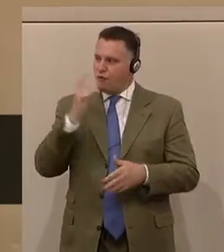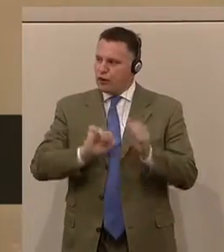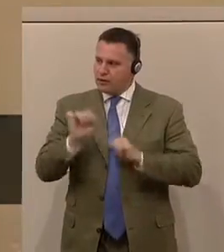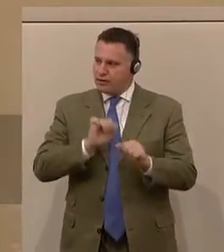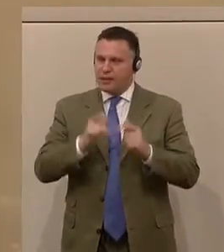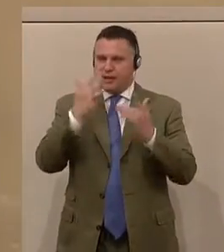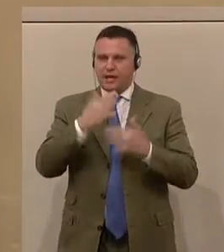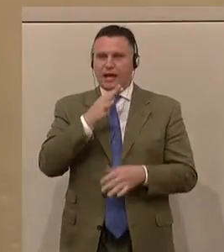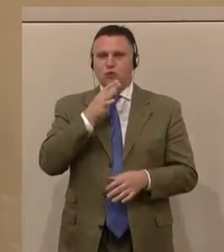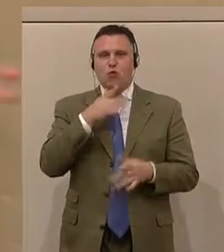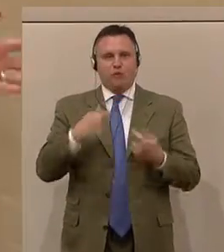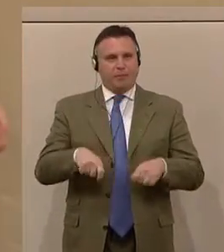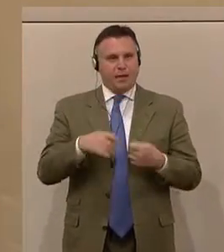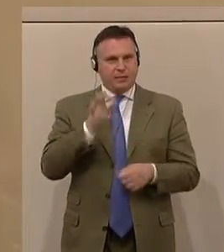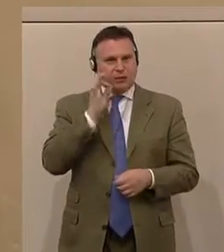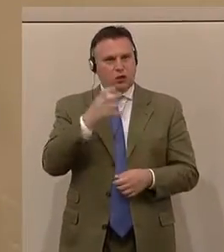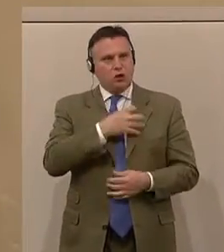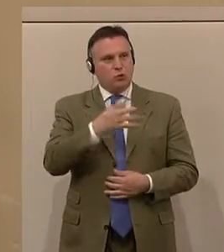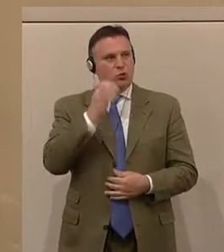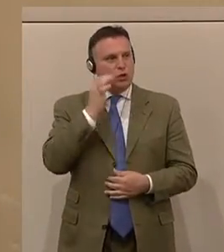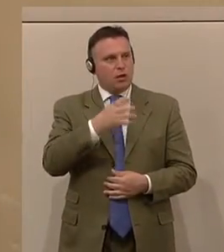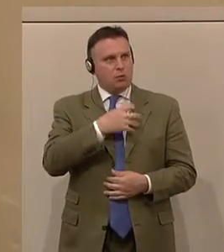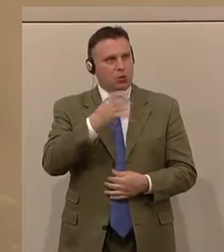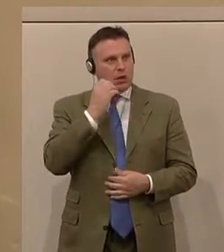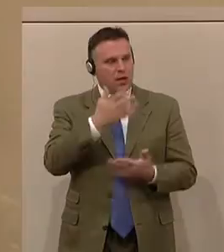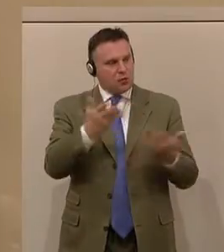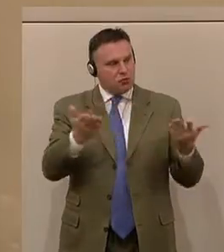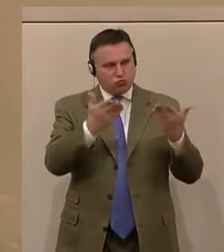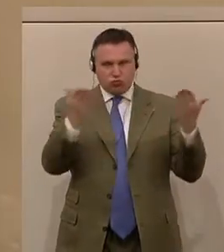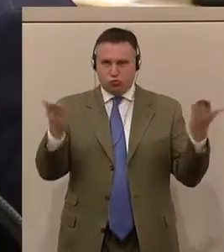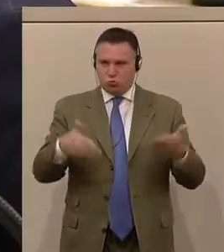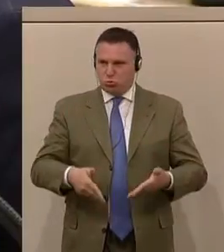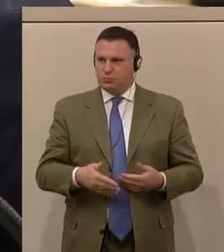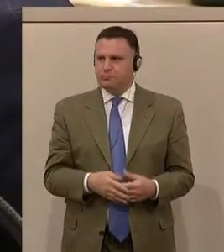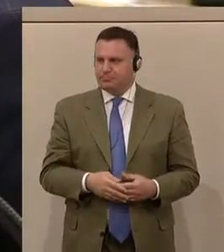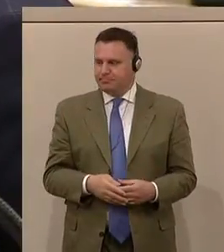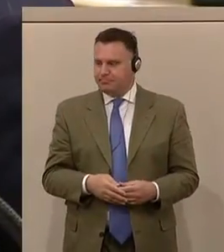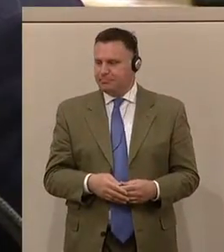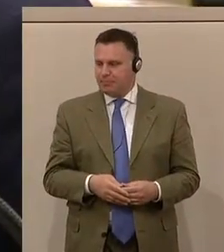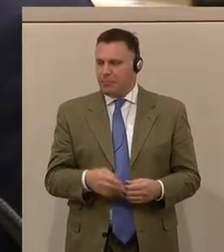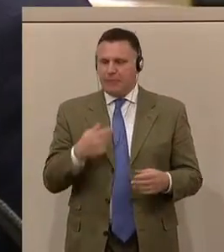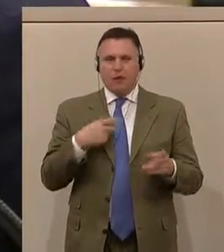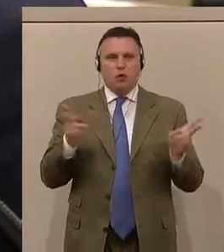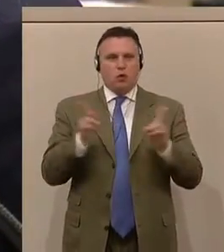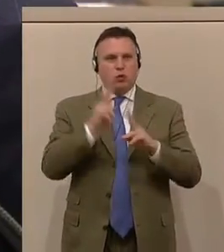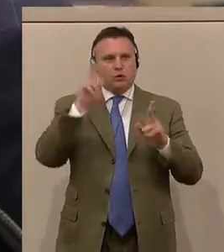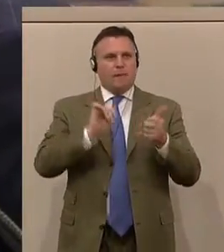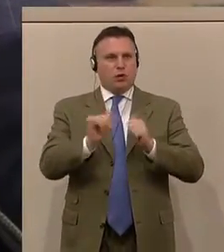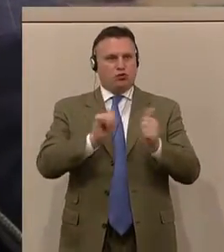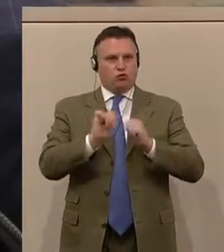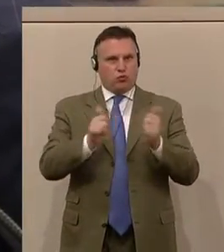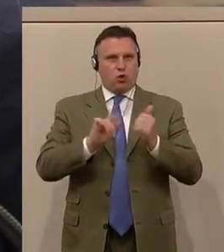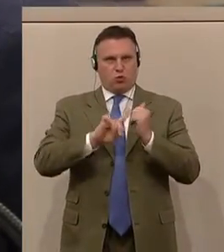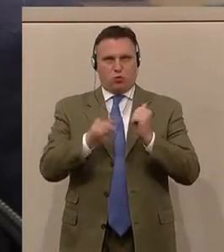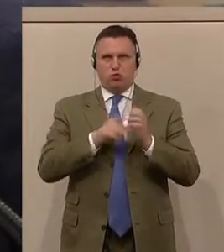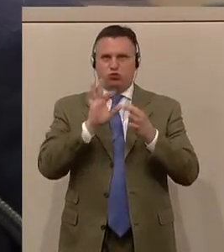Frau Rechnungshofpräsidentin, geschätzte Bürgerinnen und Bürgerinnen, Hohes Haus. Ich möchte mich ganz kurz zum Sportbudget